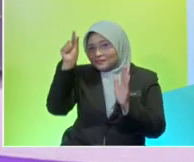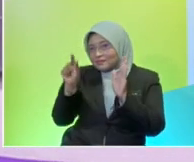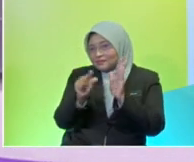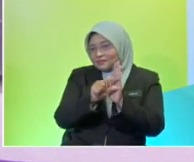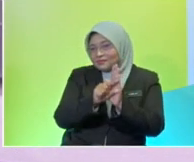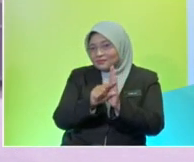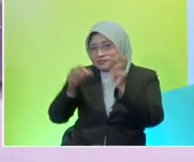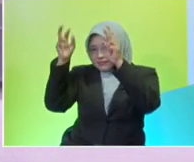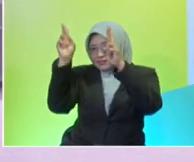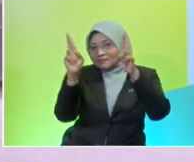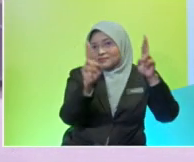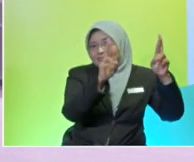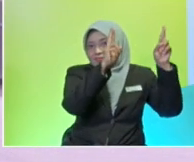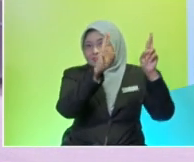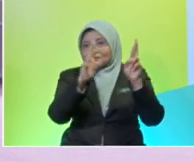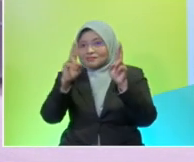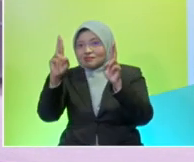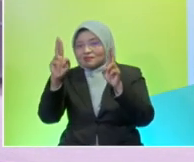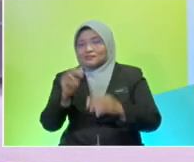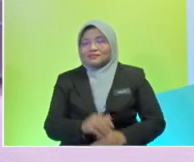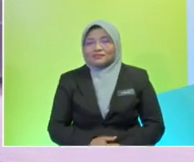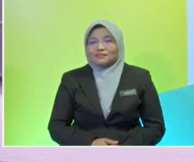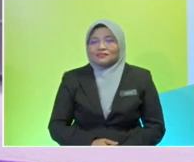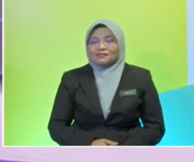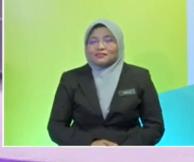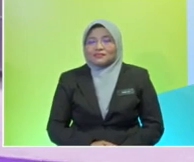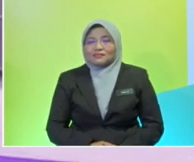kalau ribut ya anginnya